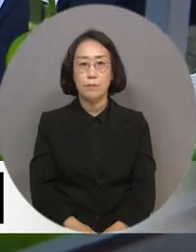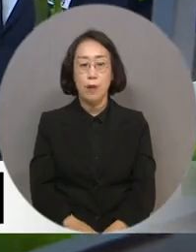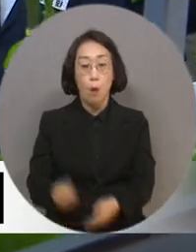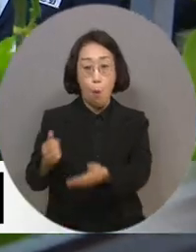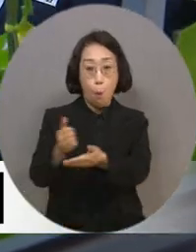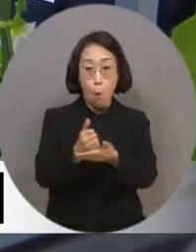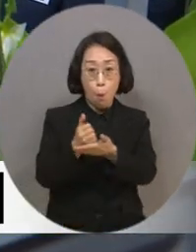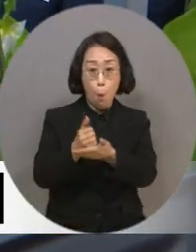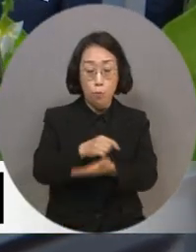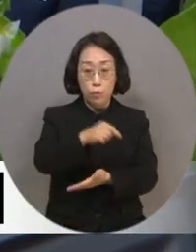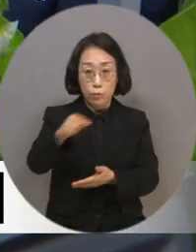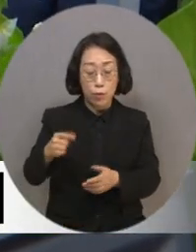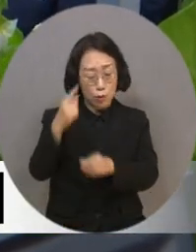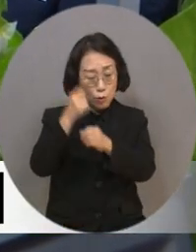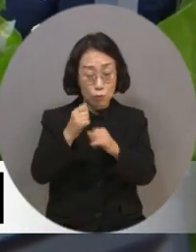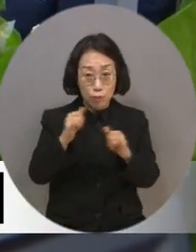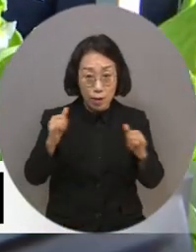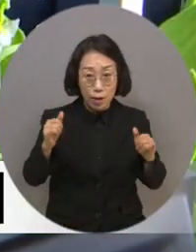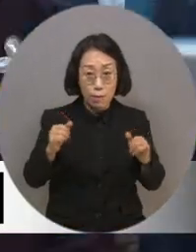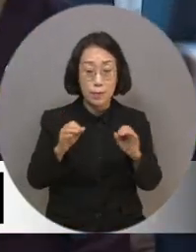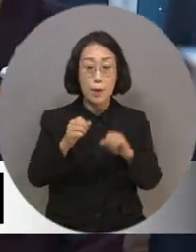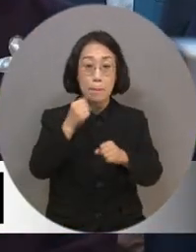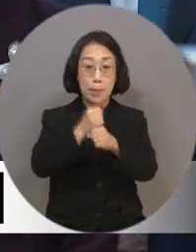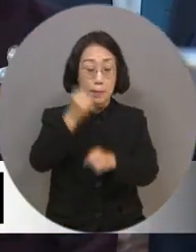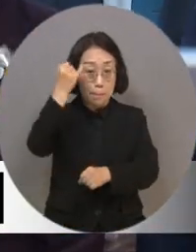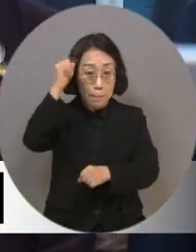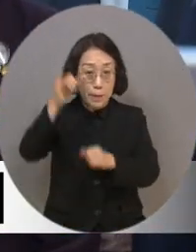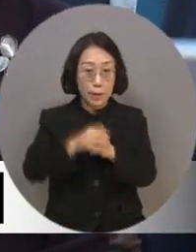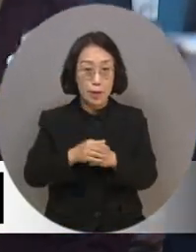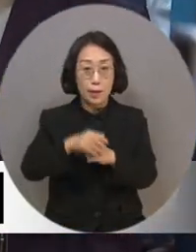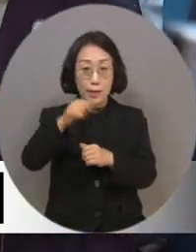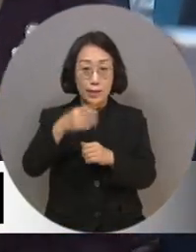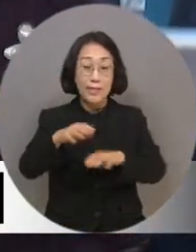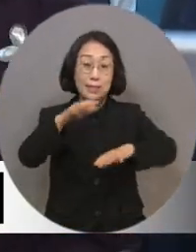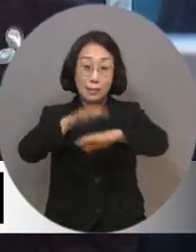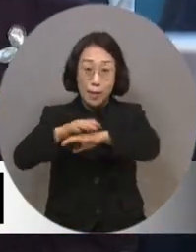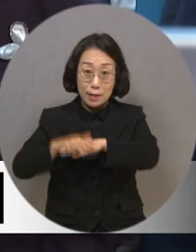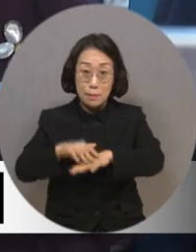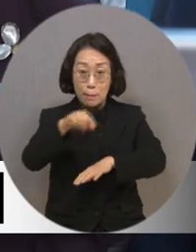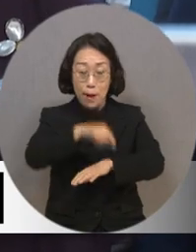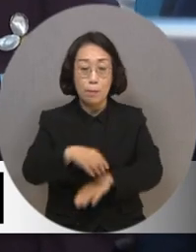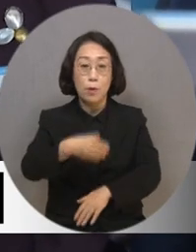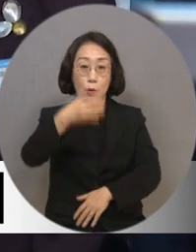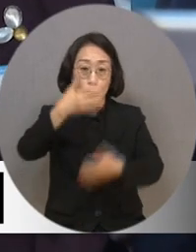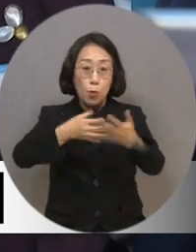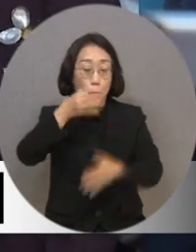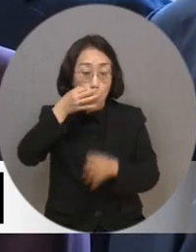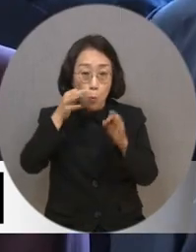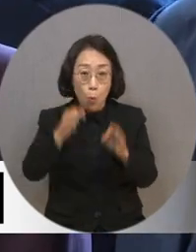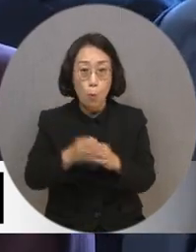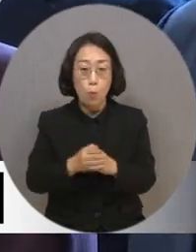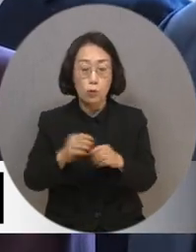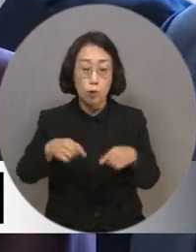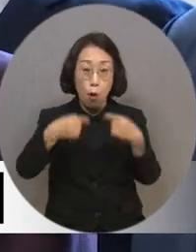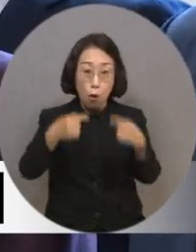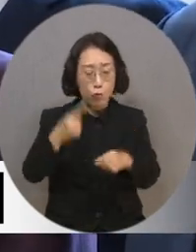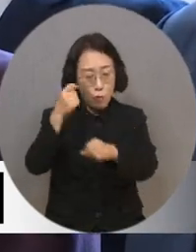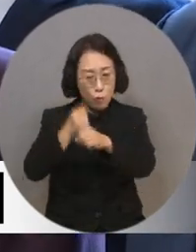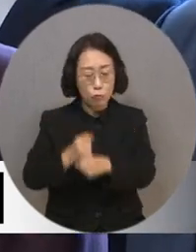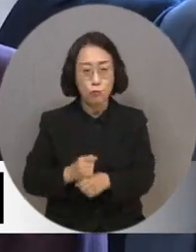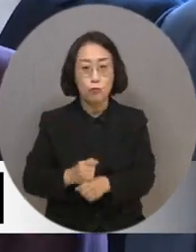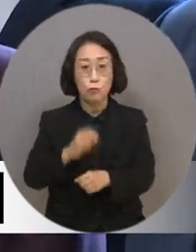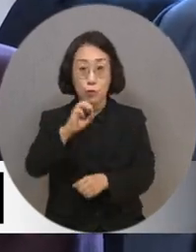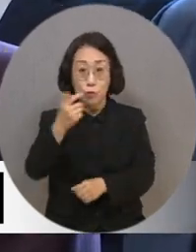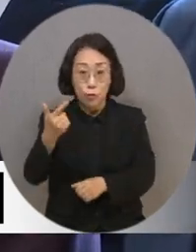외빈들은 순천대 연구진이 개발한 그린 스마트팜 시뮬레이터와 로봇 등 교원과 학생이 참여한 38개 공동